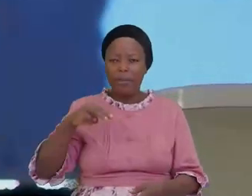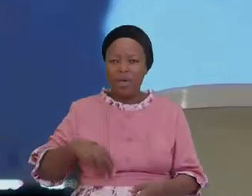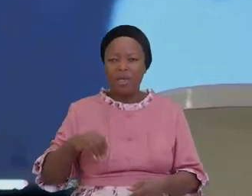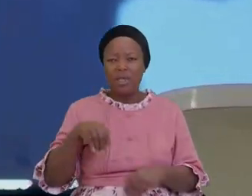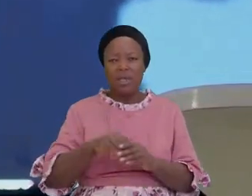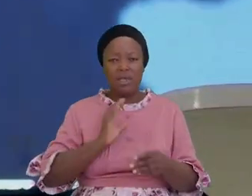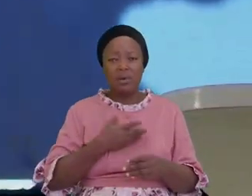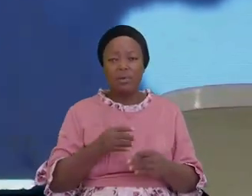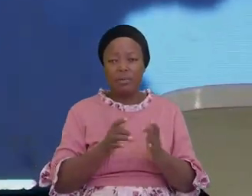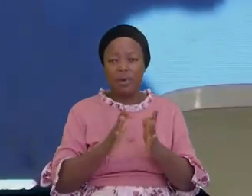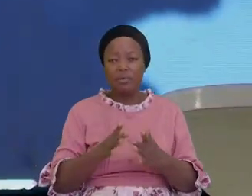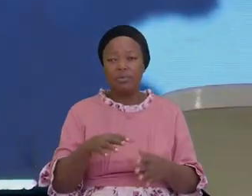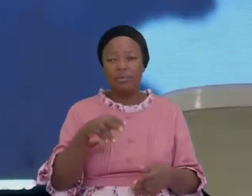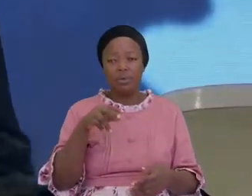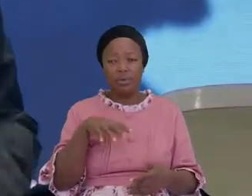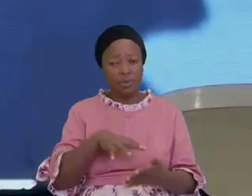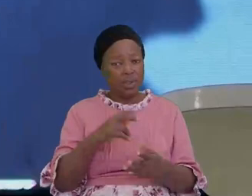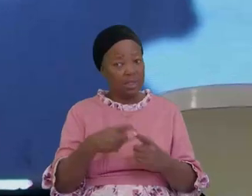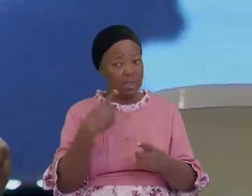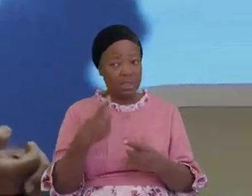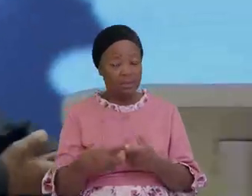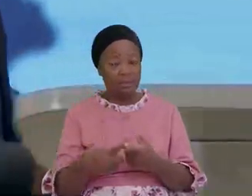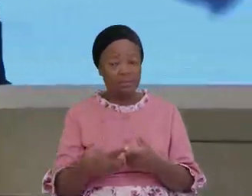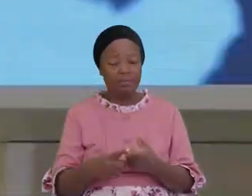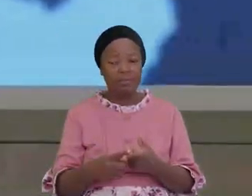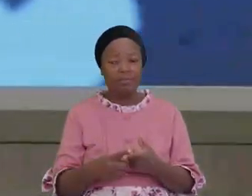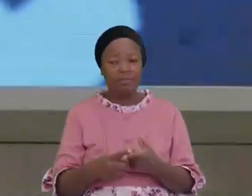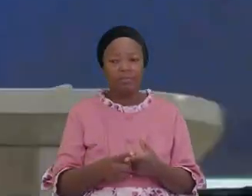Alors, certains membres de l'étude biblique à l'époque,